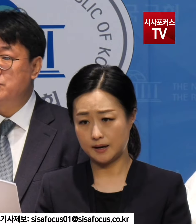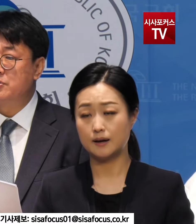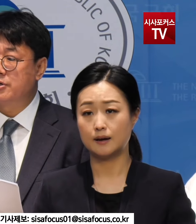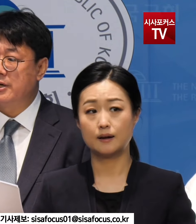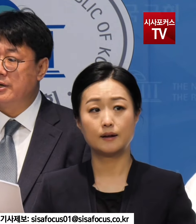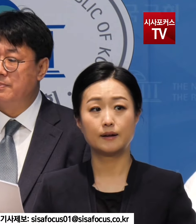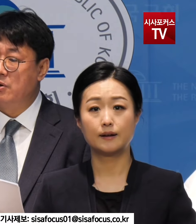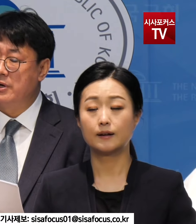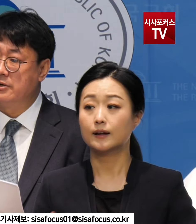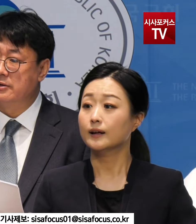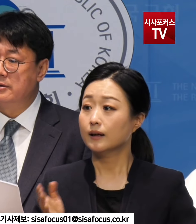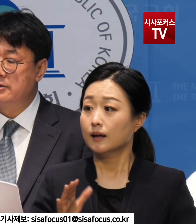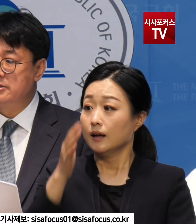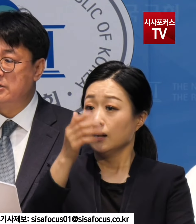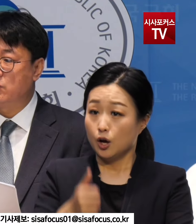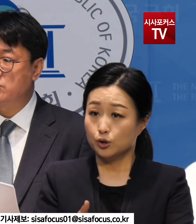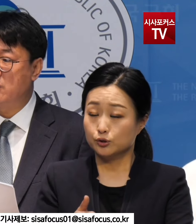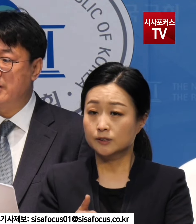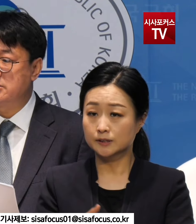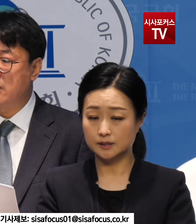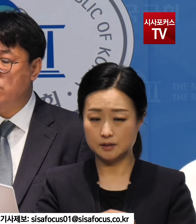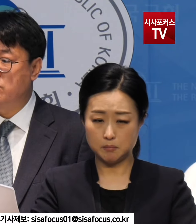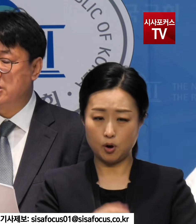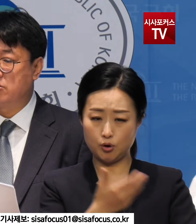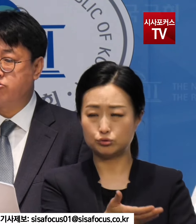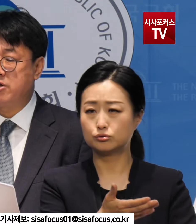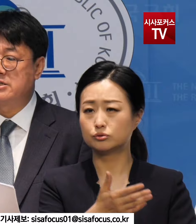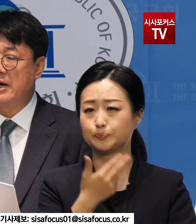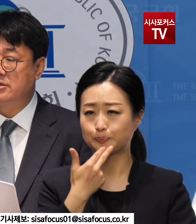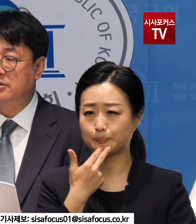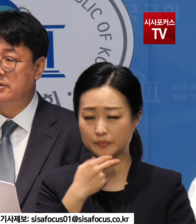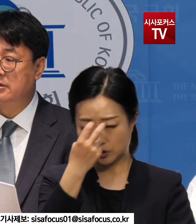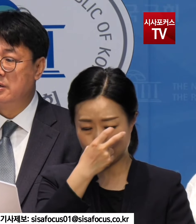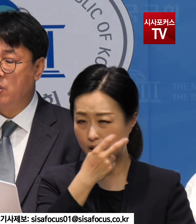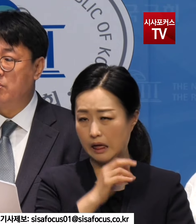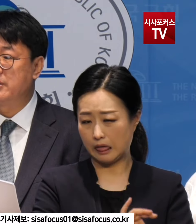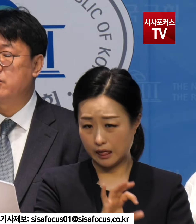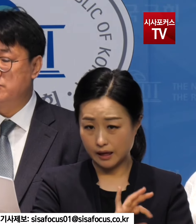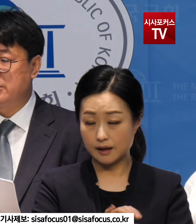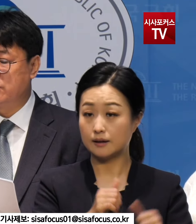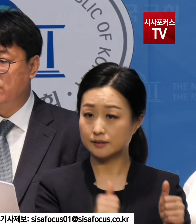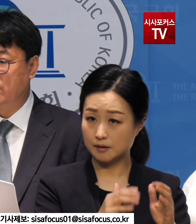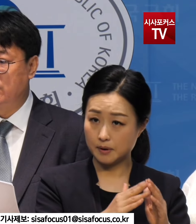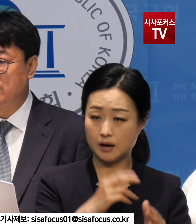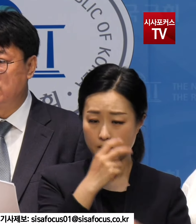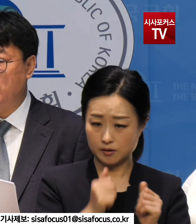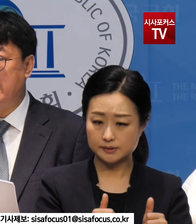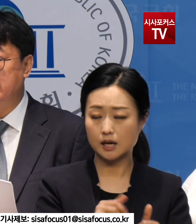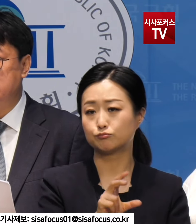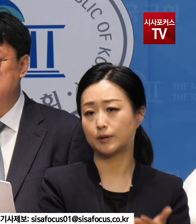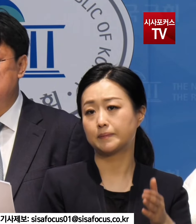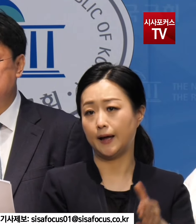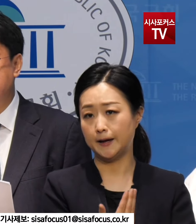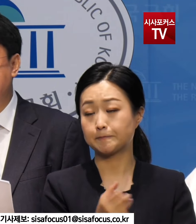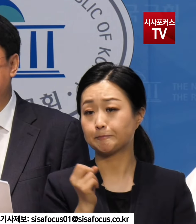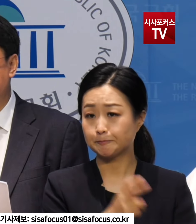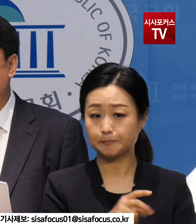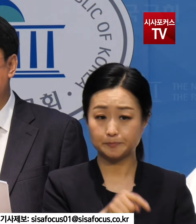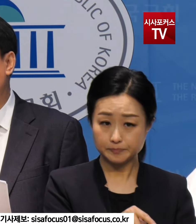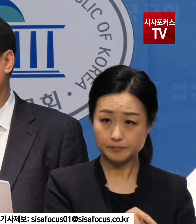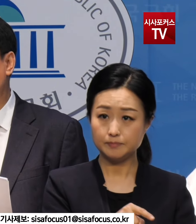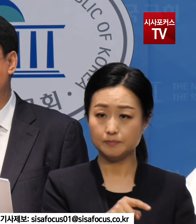이 모든 것의 배후에는 제대로 처벌하지 않고 제대로 수사하지 않는 법원과 검찰이 있고 또한